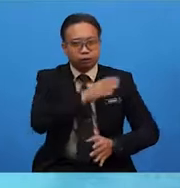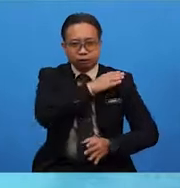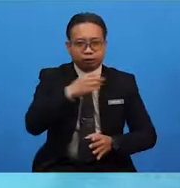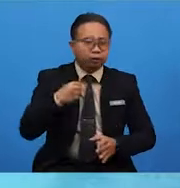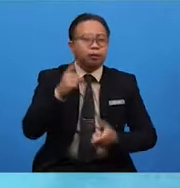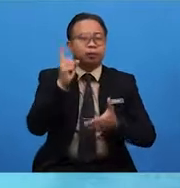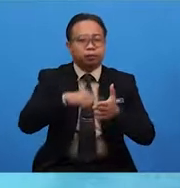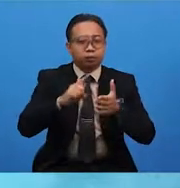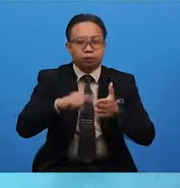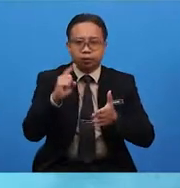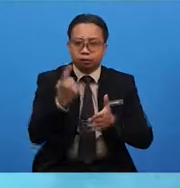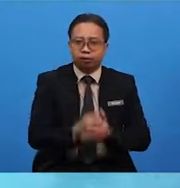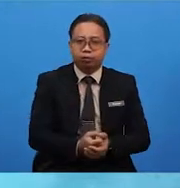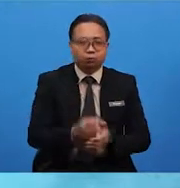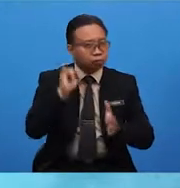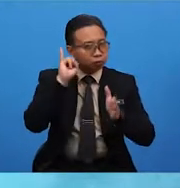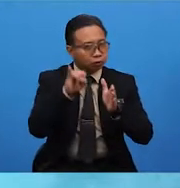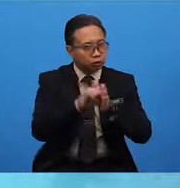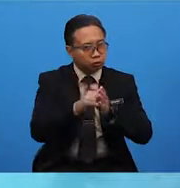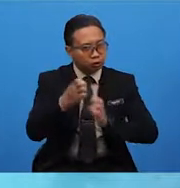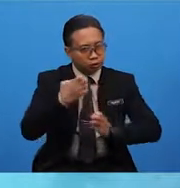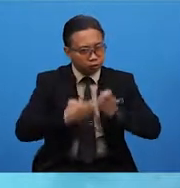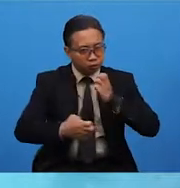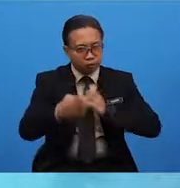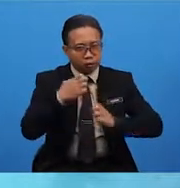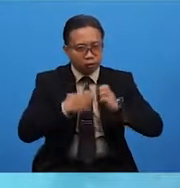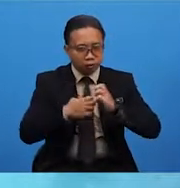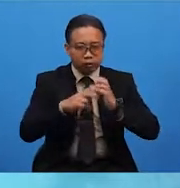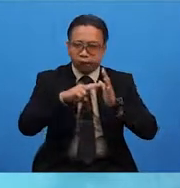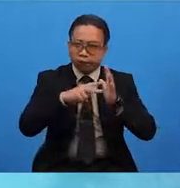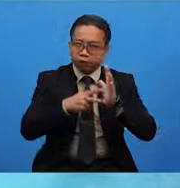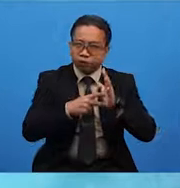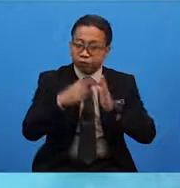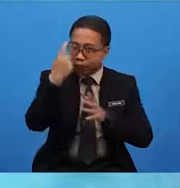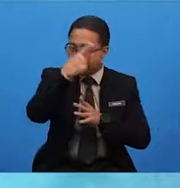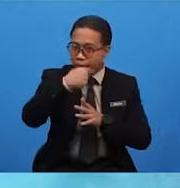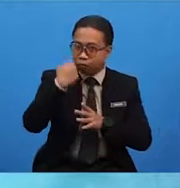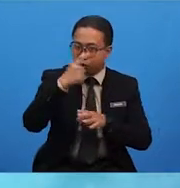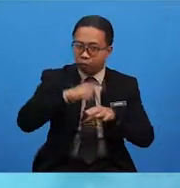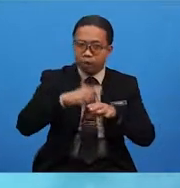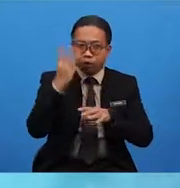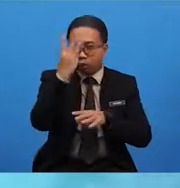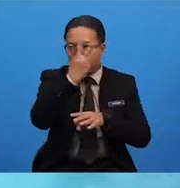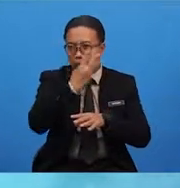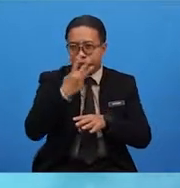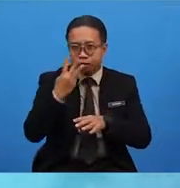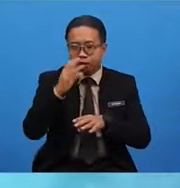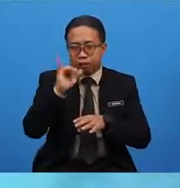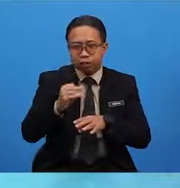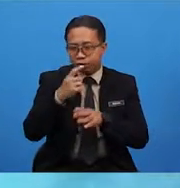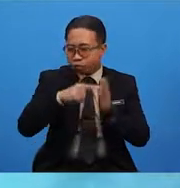sebagainya ilustrasi ekspresi juga Berarti ilmu kepada wajah yang